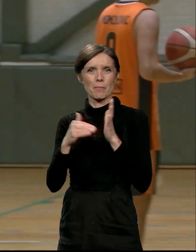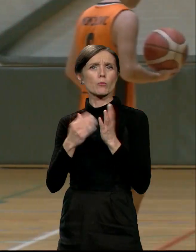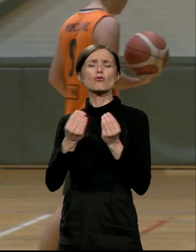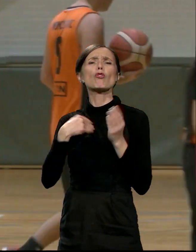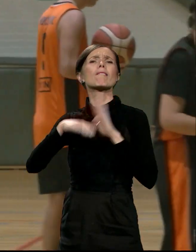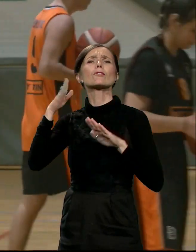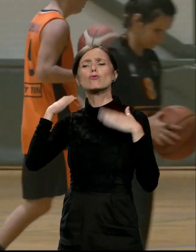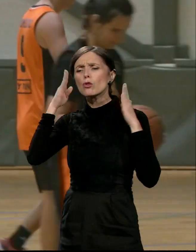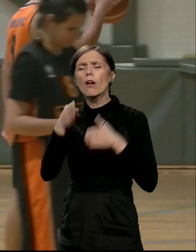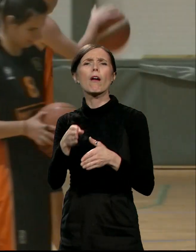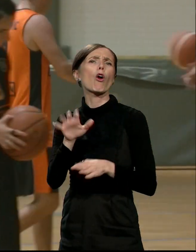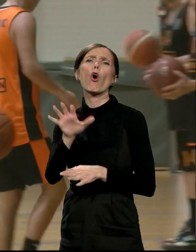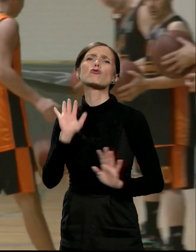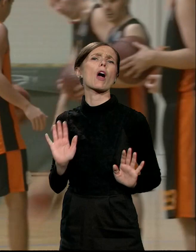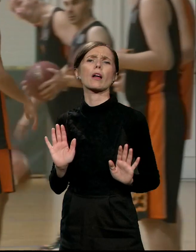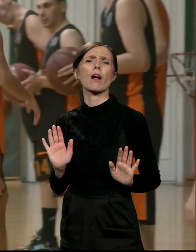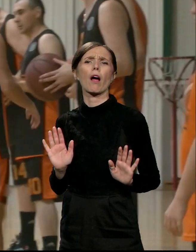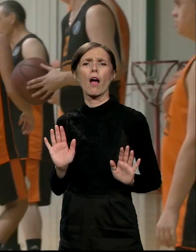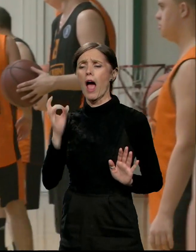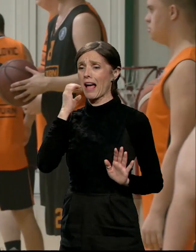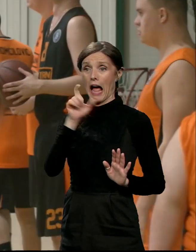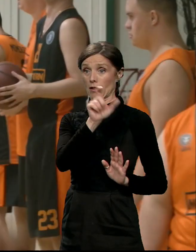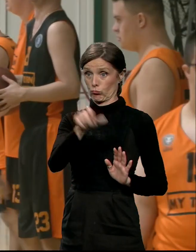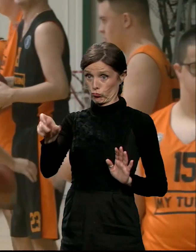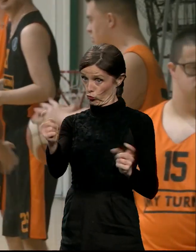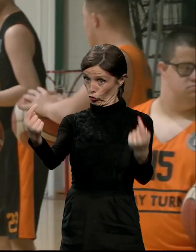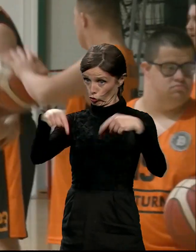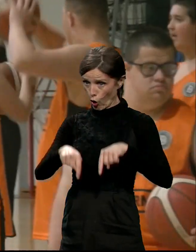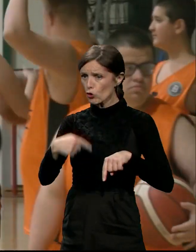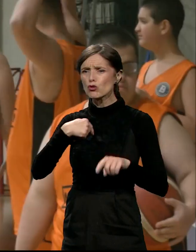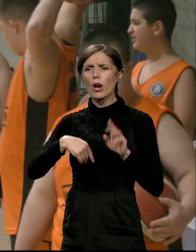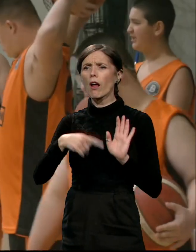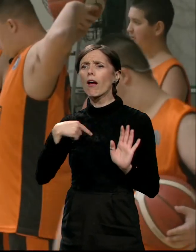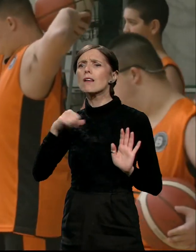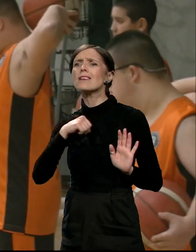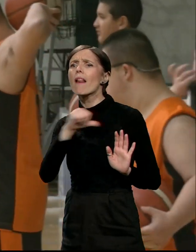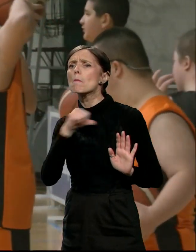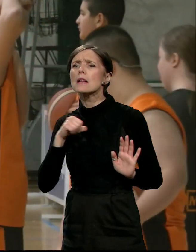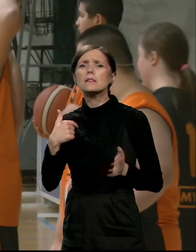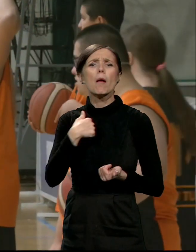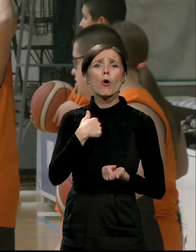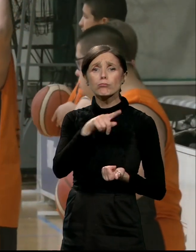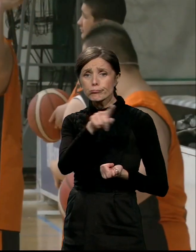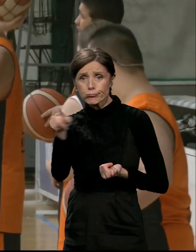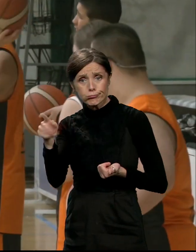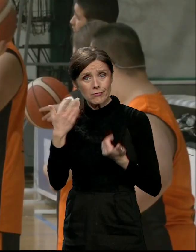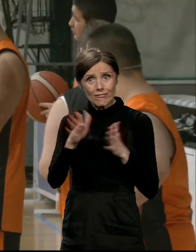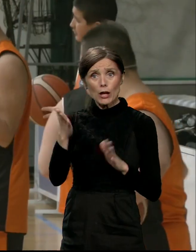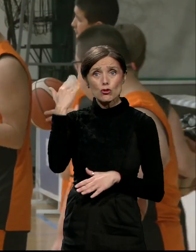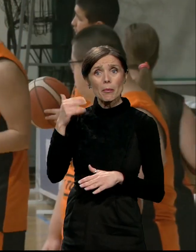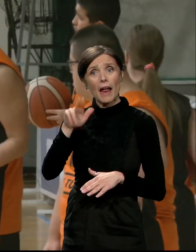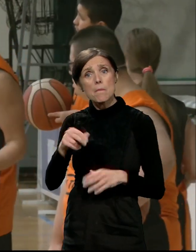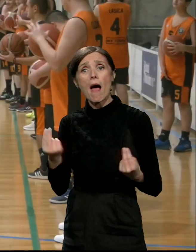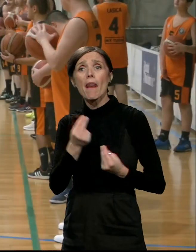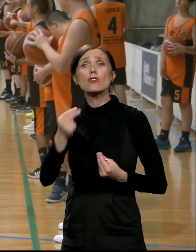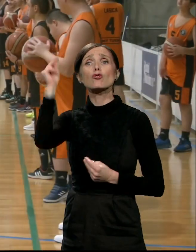košarku. I zaista oni kada dođu, mene interesuje to da li imaju neko već iskustvo sa košarkaškom